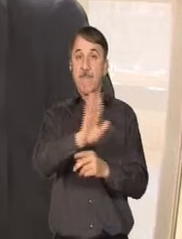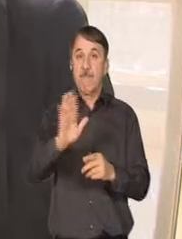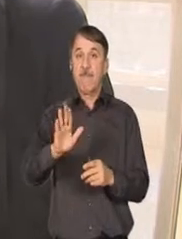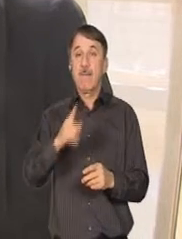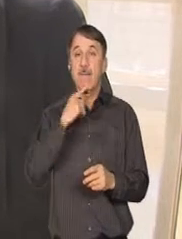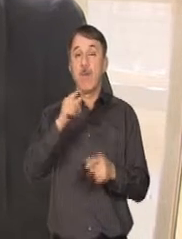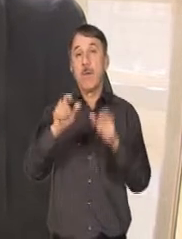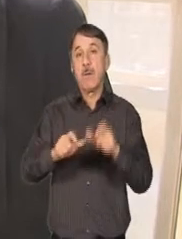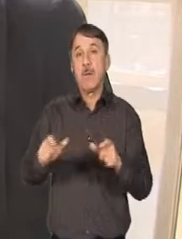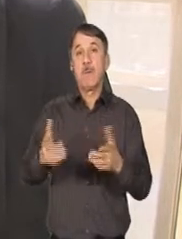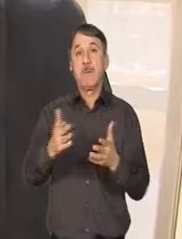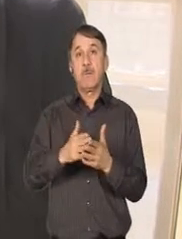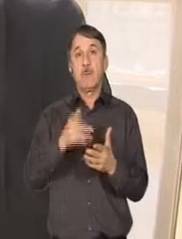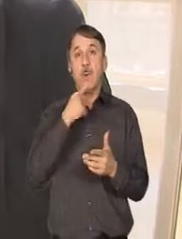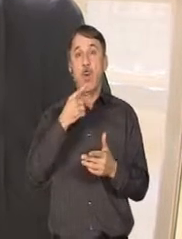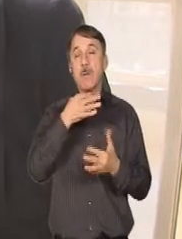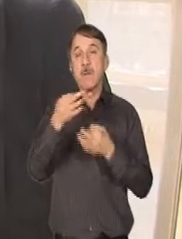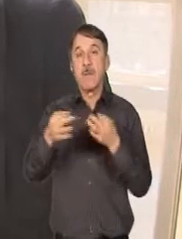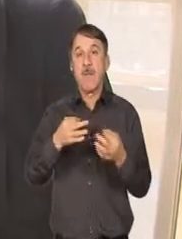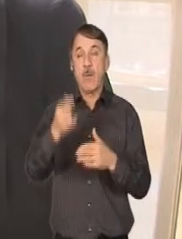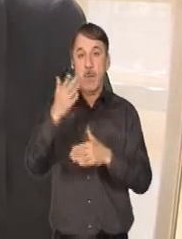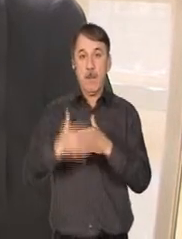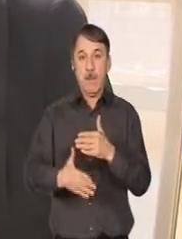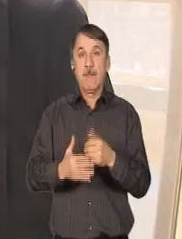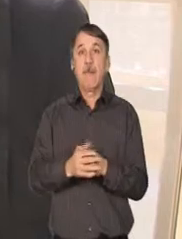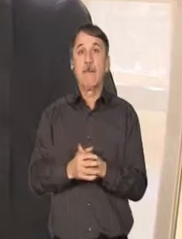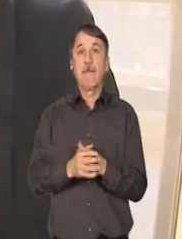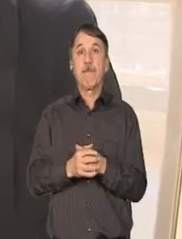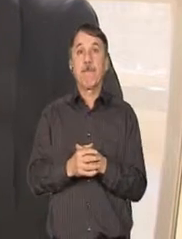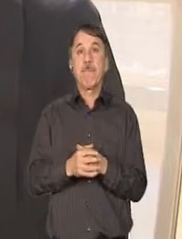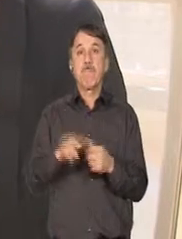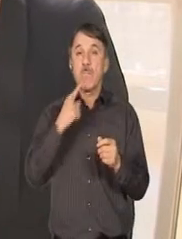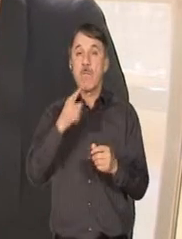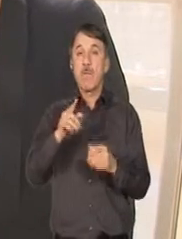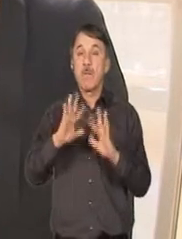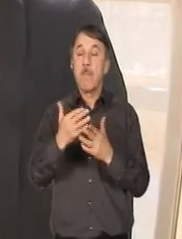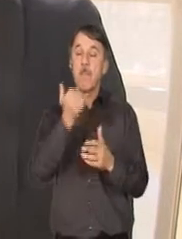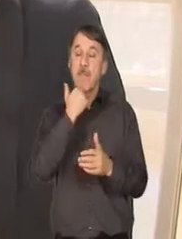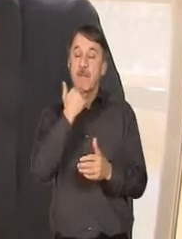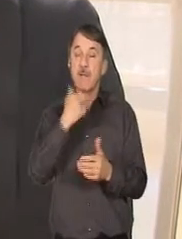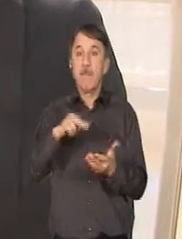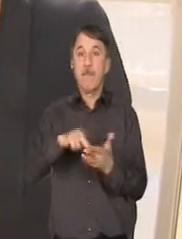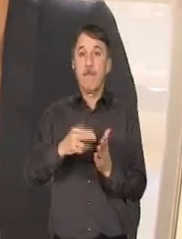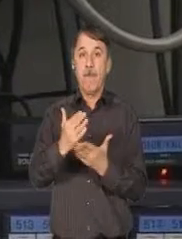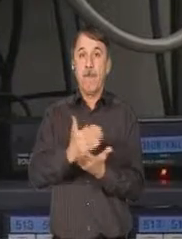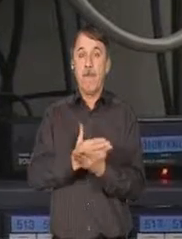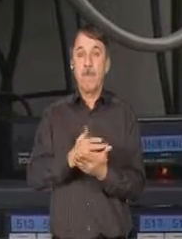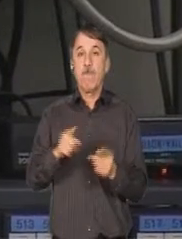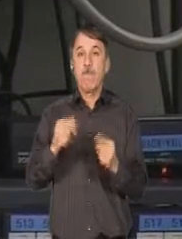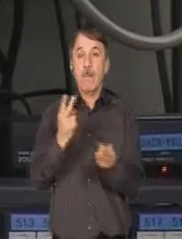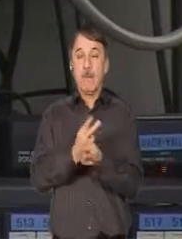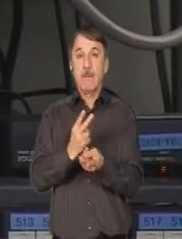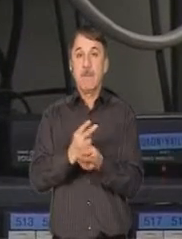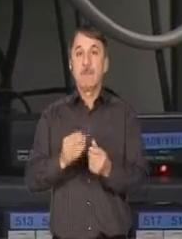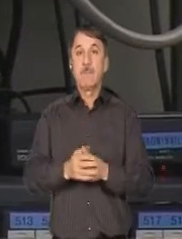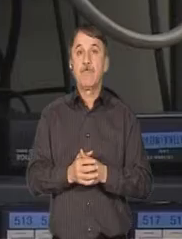stranica arhivske građe, istorijskih knjiga, dokumenata, mapa, ali i nekih privatnih albuma.